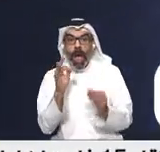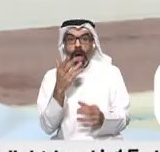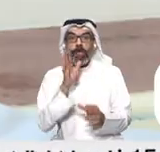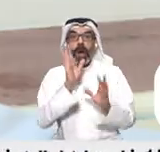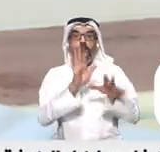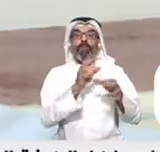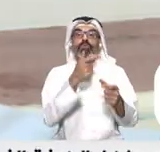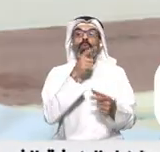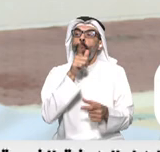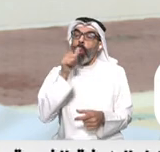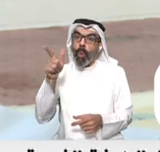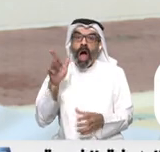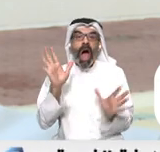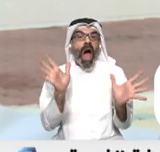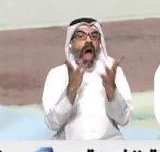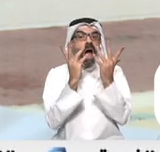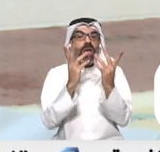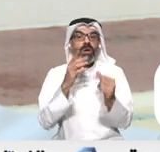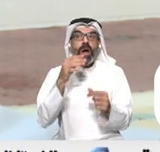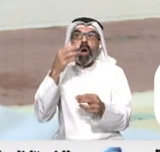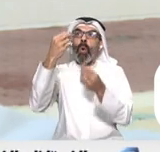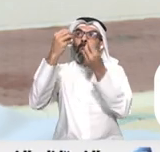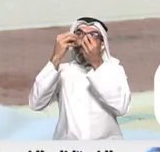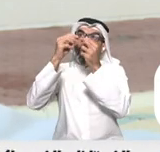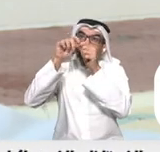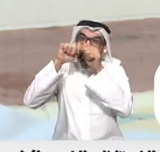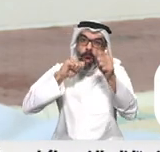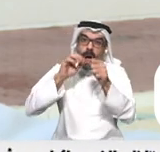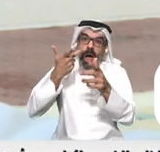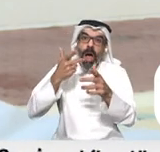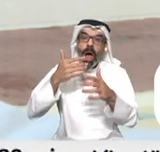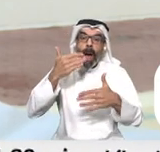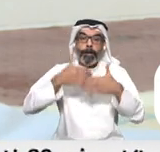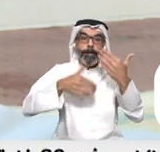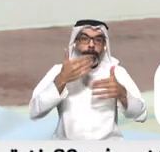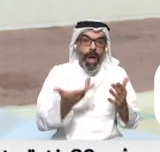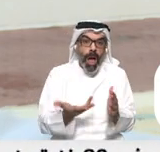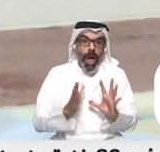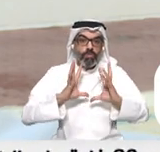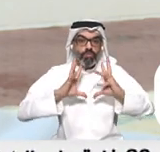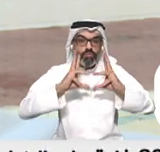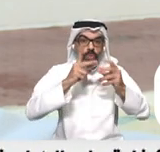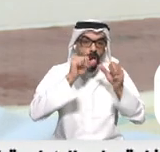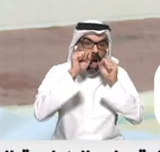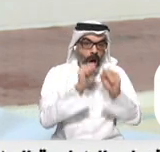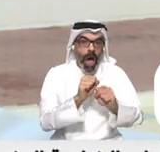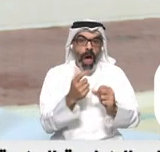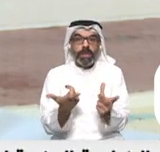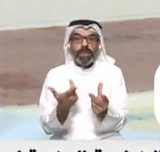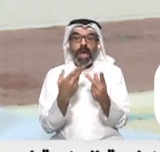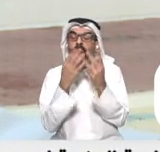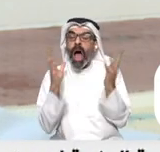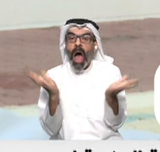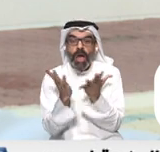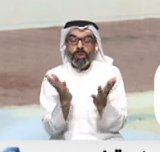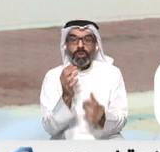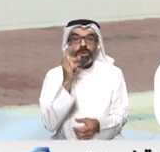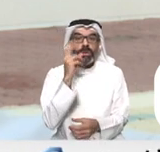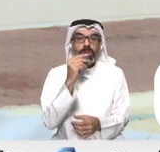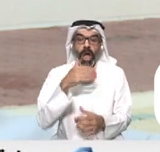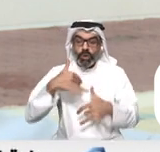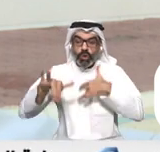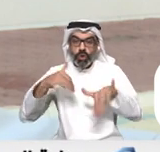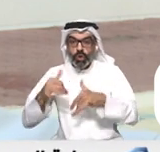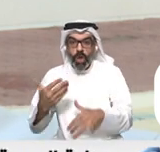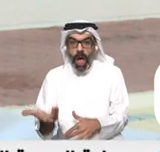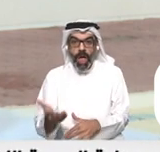931039 إذا في أي علم تالف على المباني الحكومية أو المباني الخاصة أو أيضا اللي على الشوارع اللي